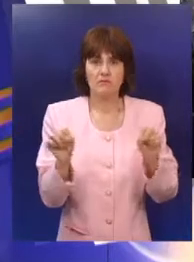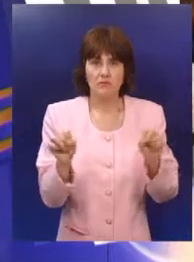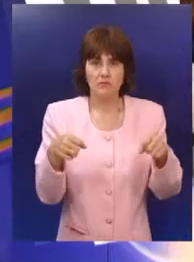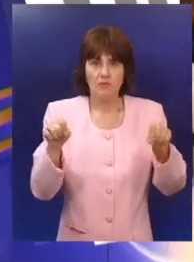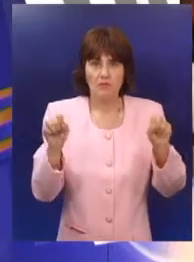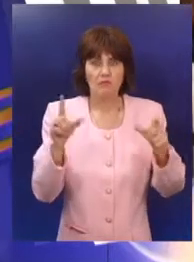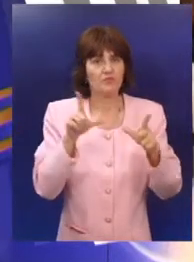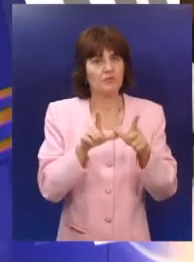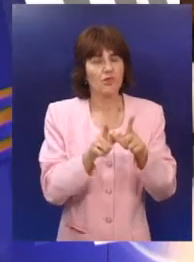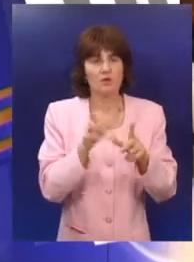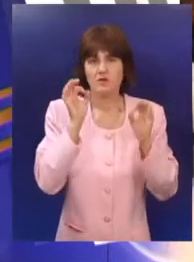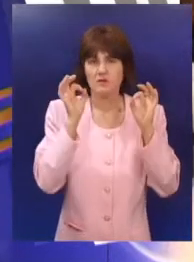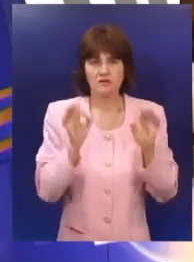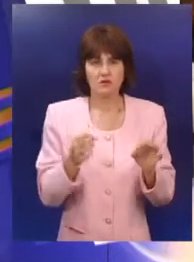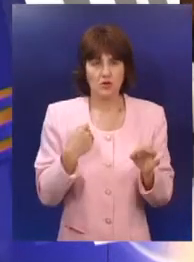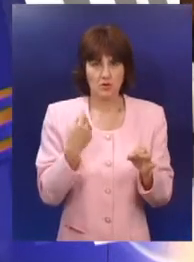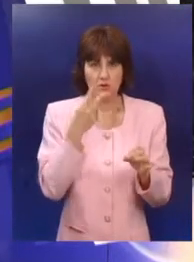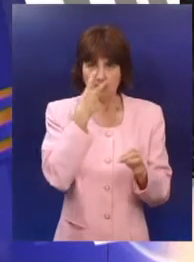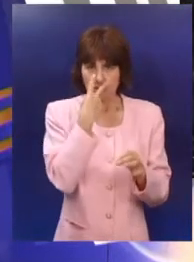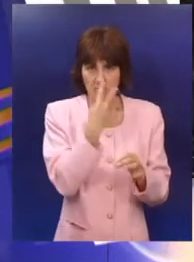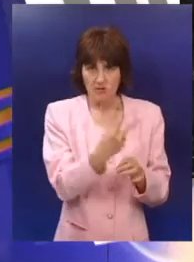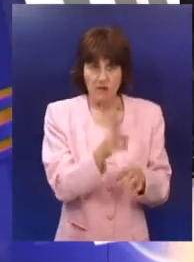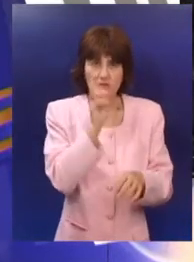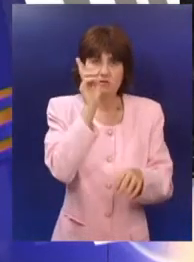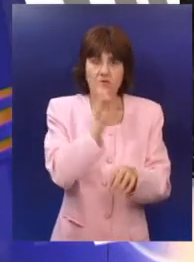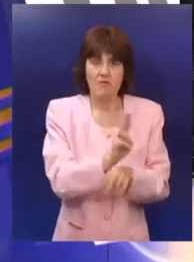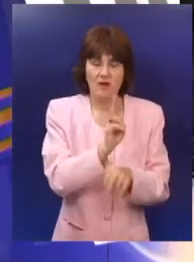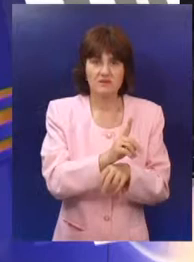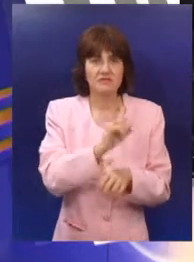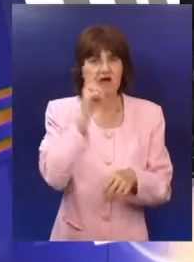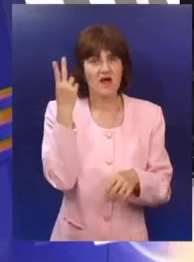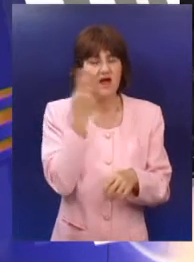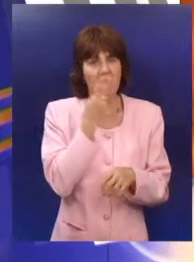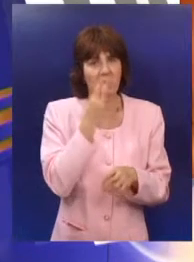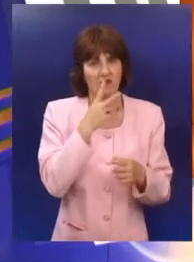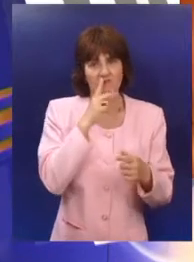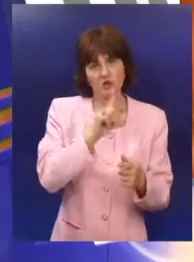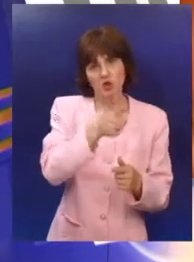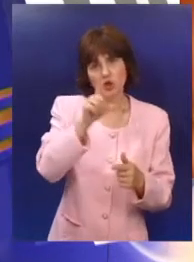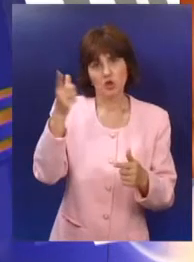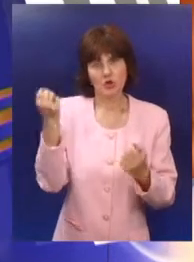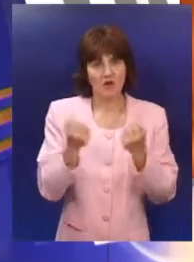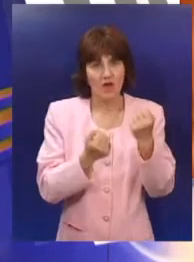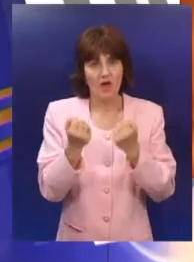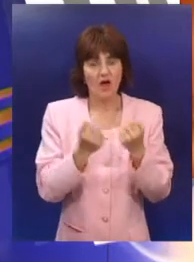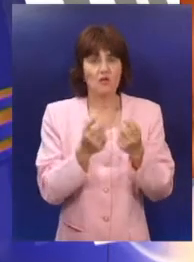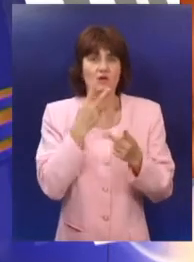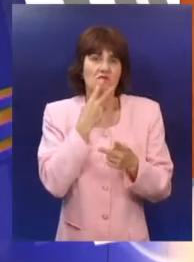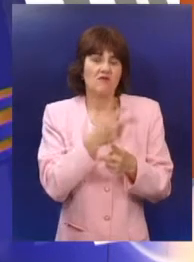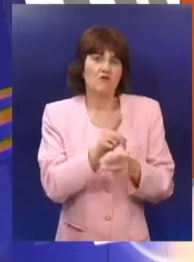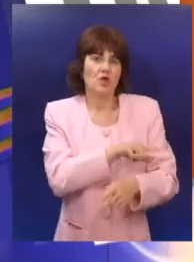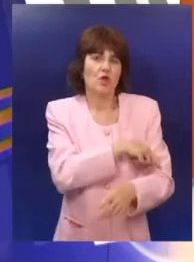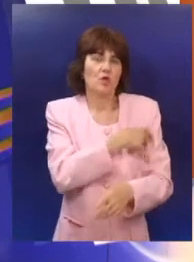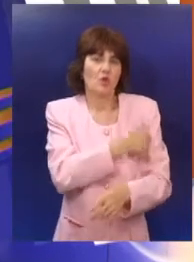motociklista u saobraćaju mora dodatno biti skoncentrisan jer još uvek ne postoji dovoljno razumevanje u saobraćaju sa ostalim učesnicima,